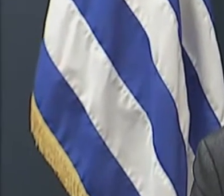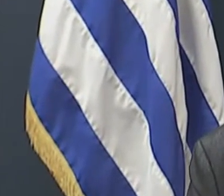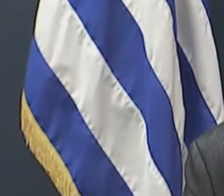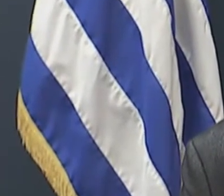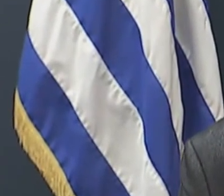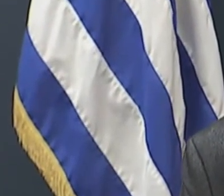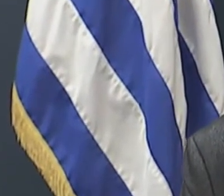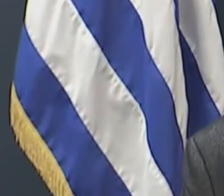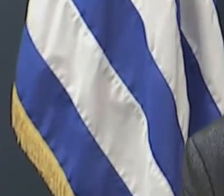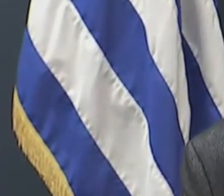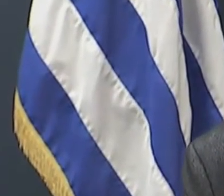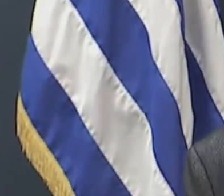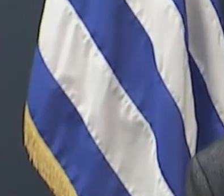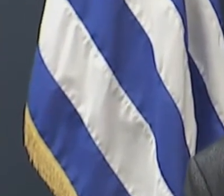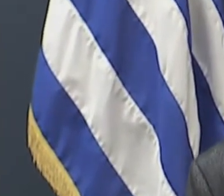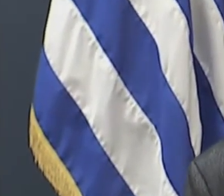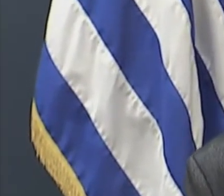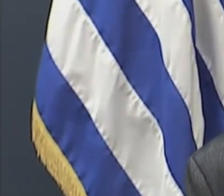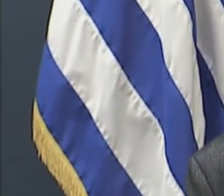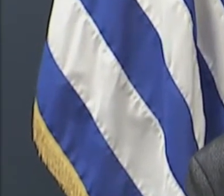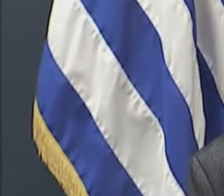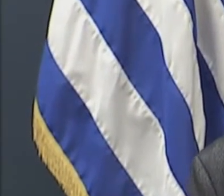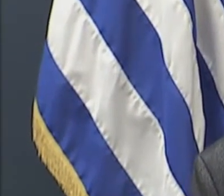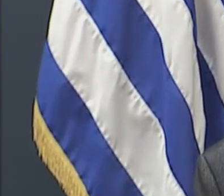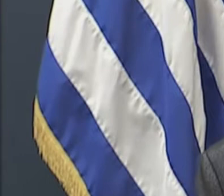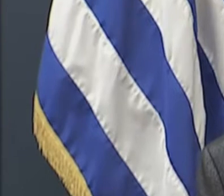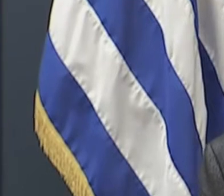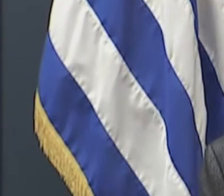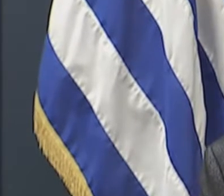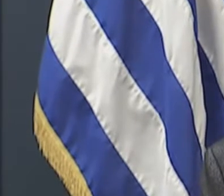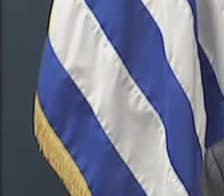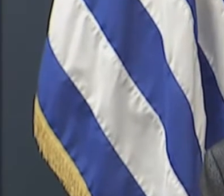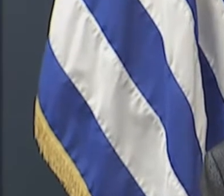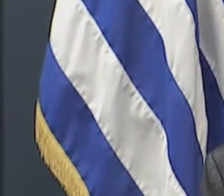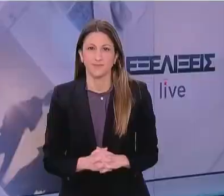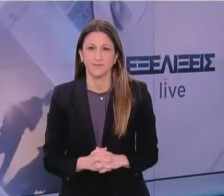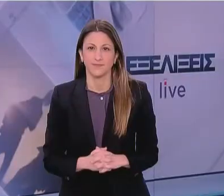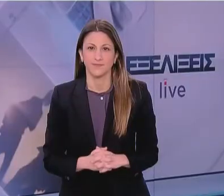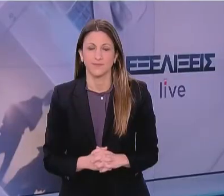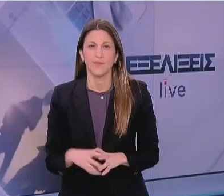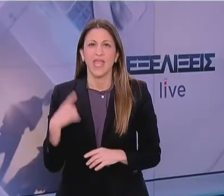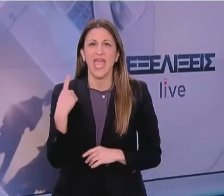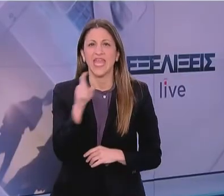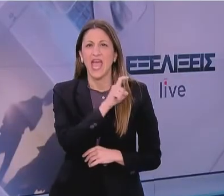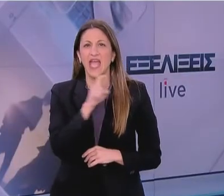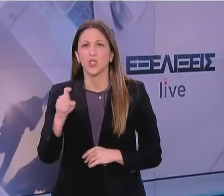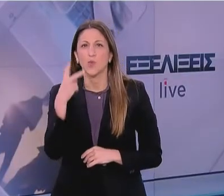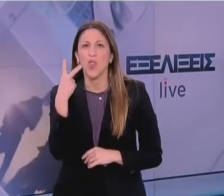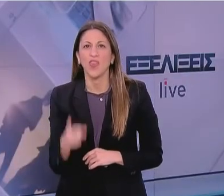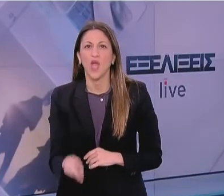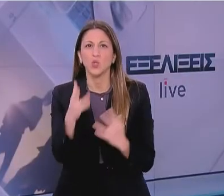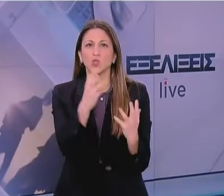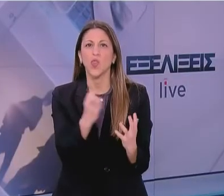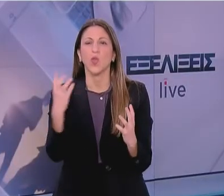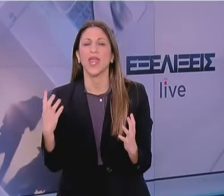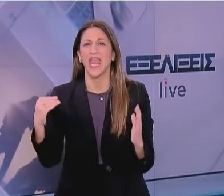Καλησπέρα σε όλους. Έως σήμερα, περισσότερα από 1.289.000 κρούσματα του νέου